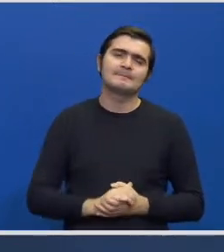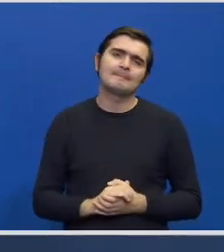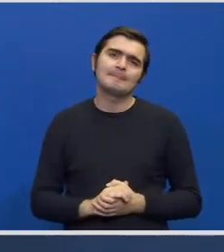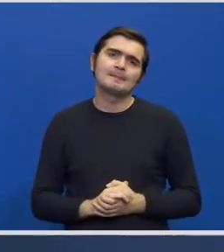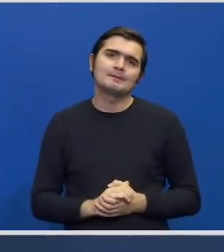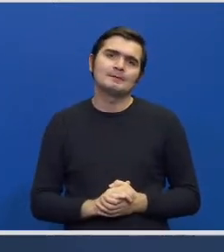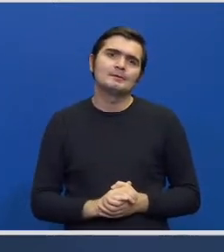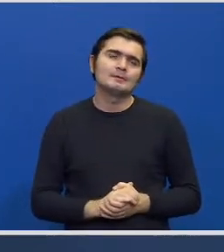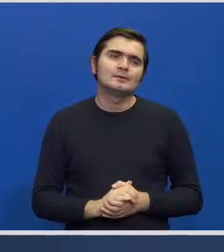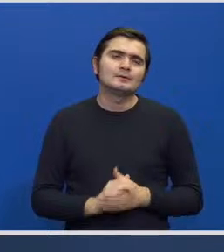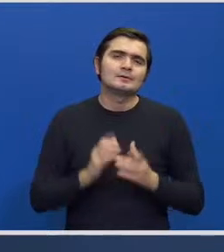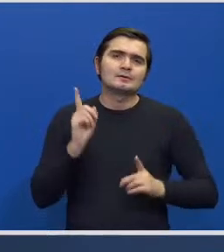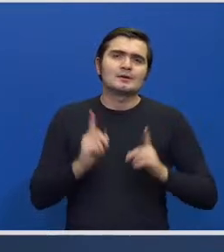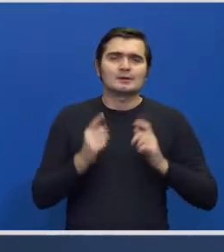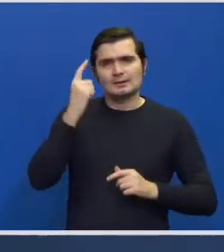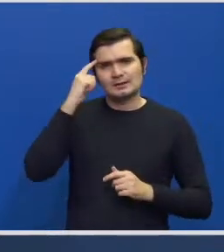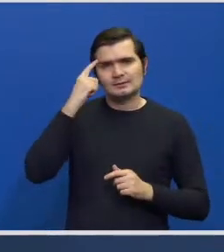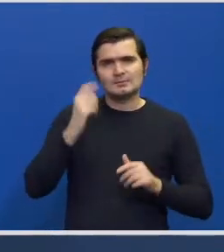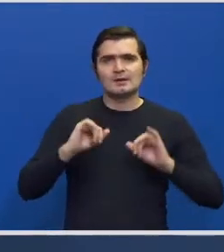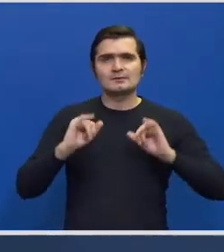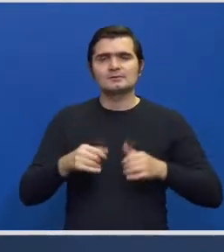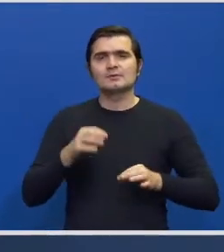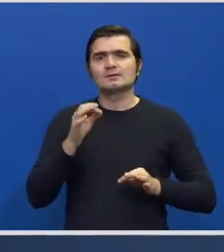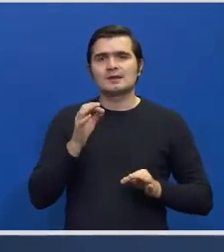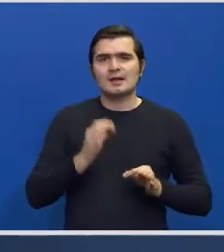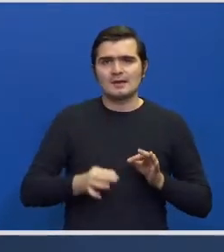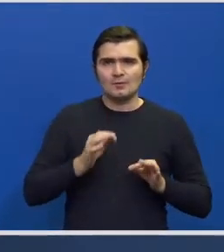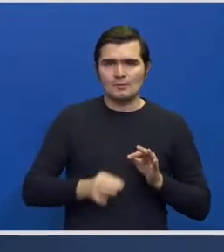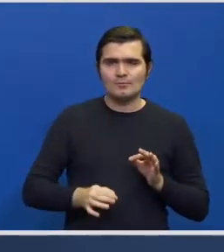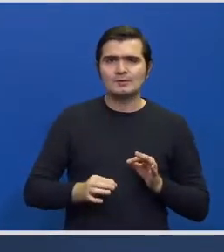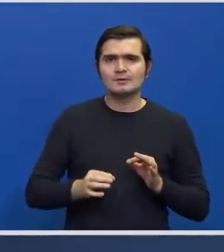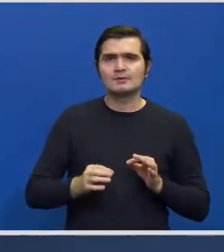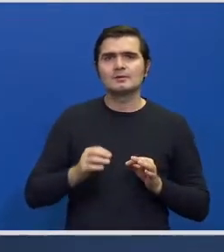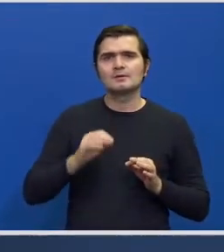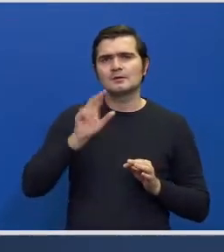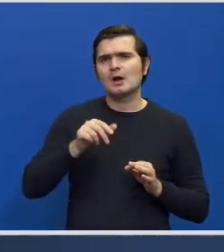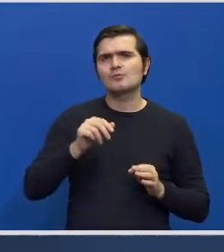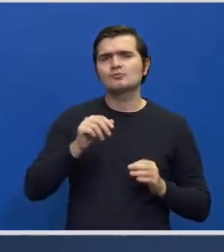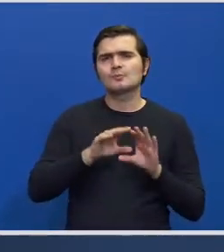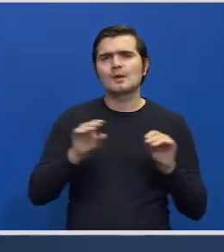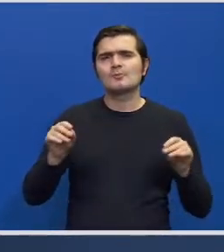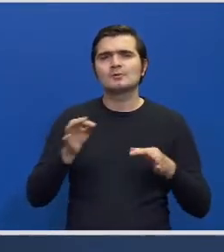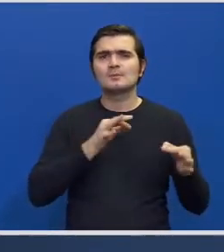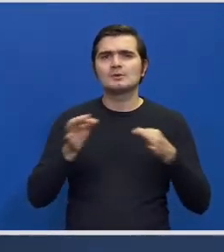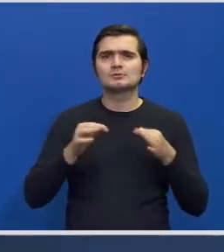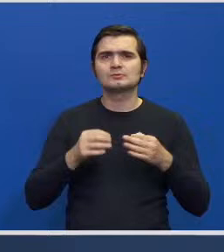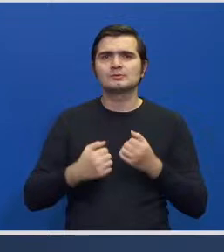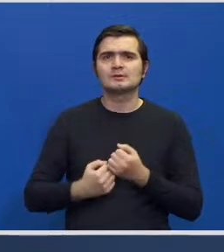investiții, dar luând în considerare situația economică și pe